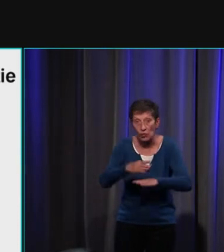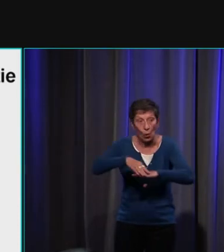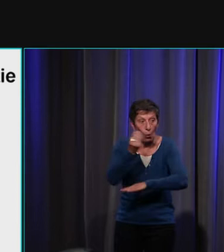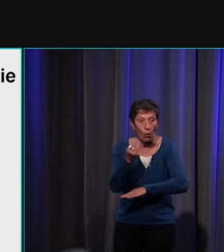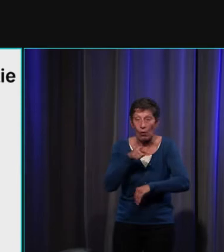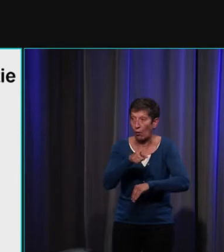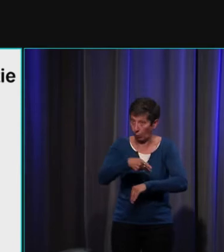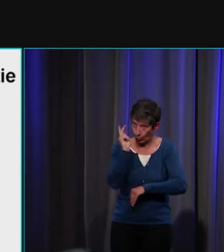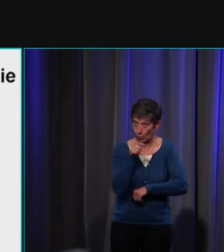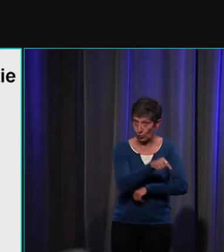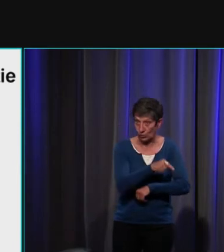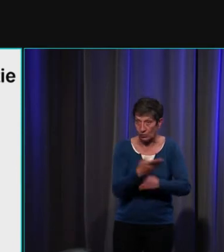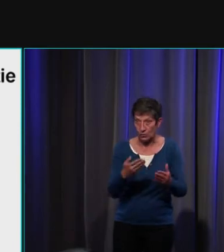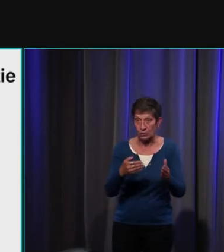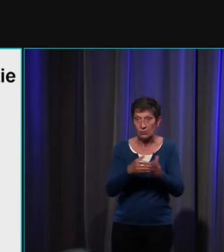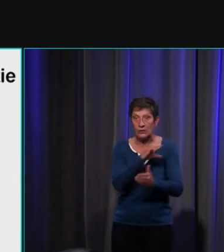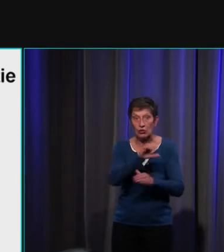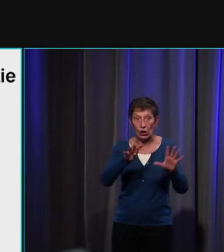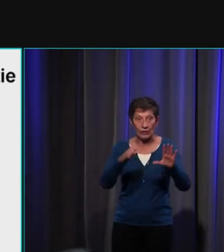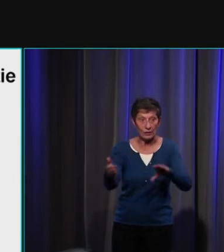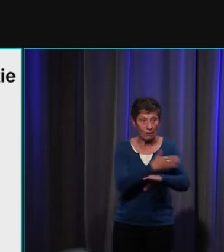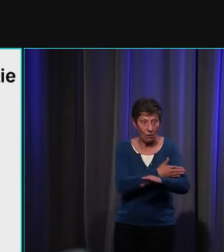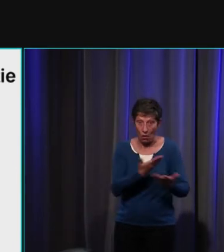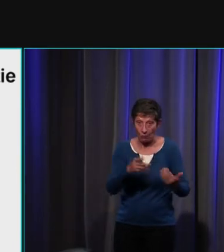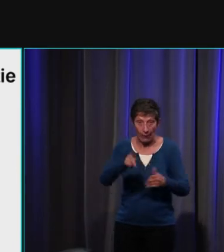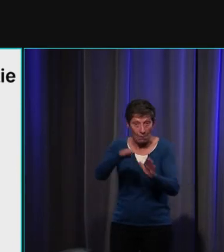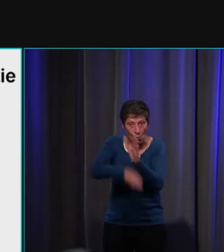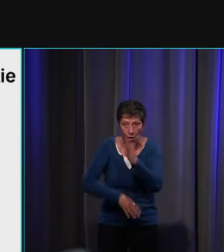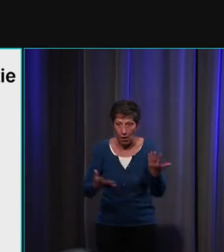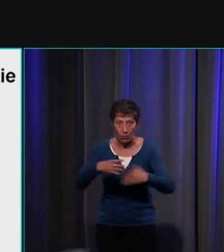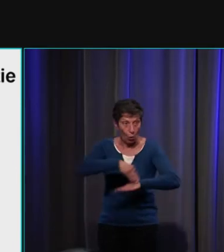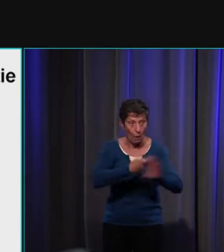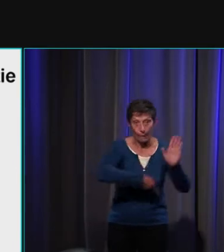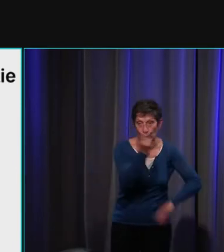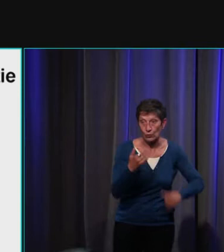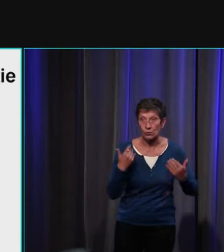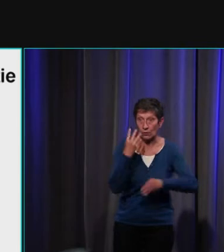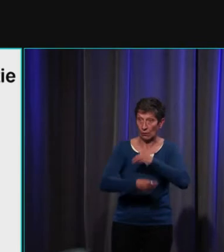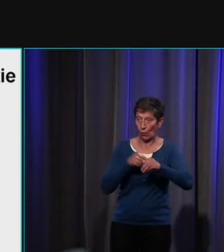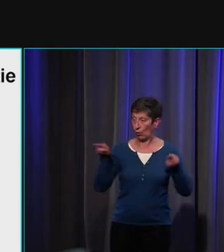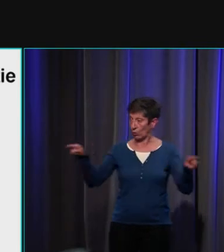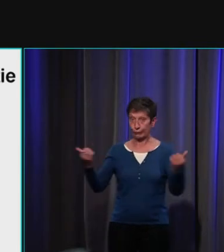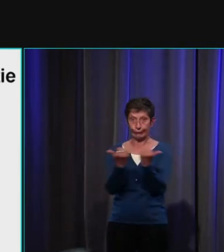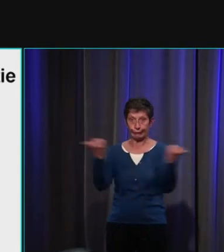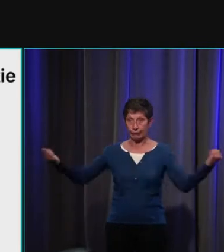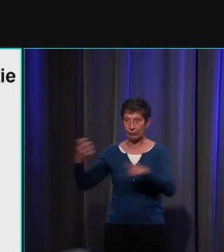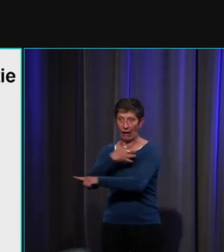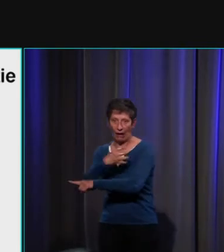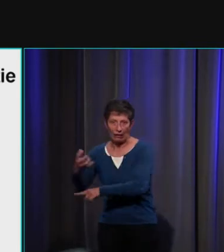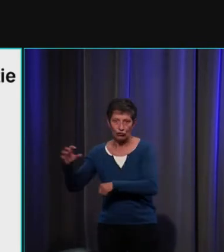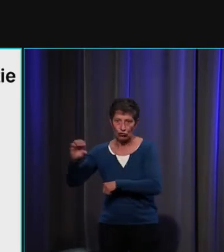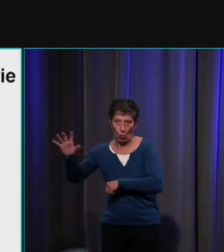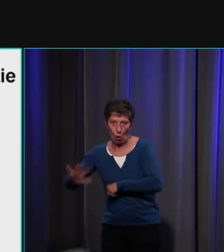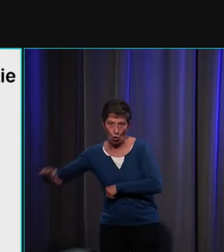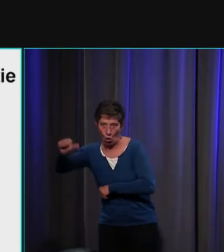plus d'habitants à rouen avant 1190 qu'à paris voyez donc c'est un autre monde toutes les richesses de lorient alors bon je